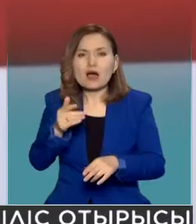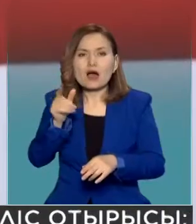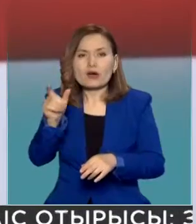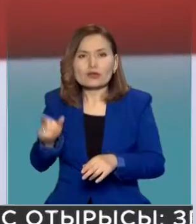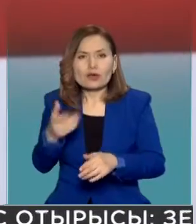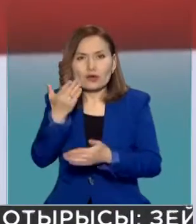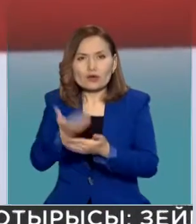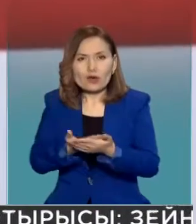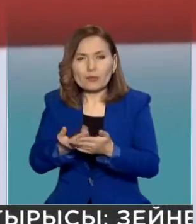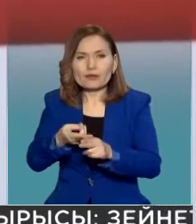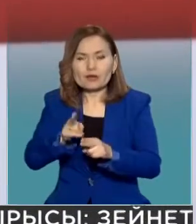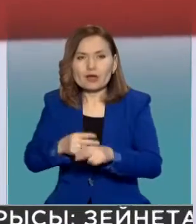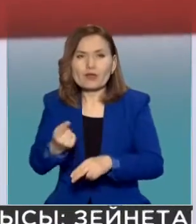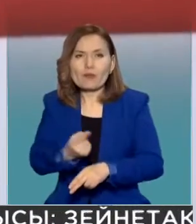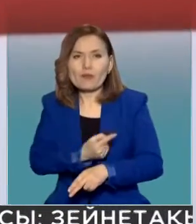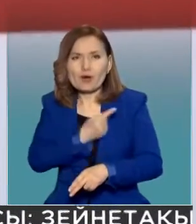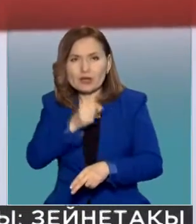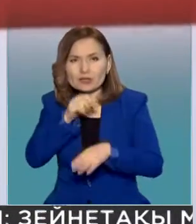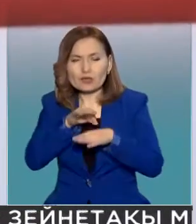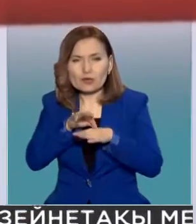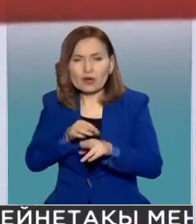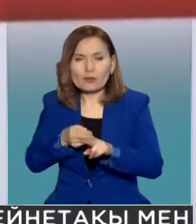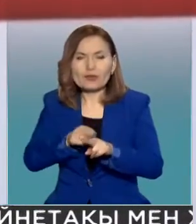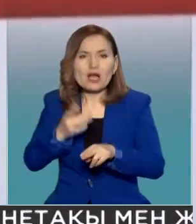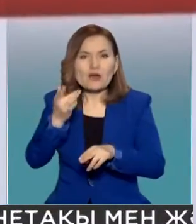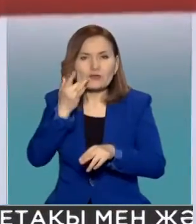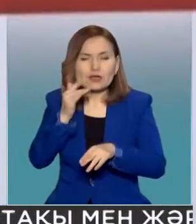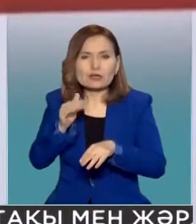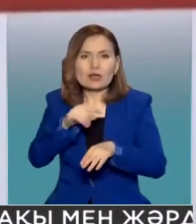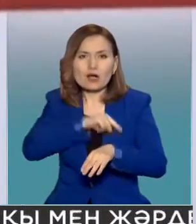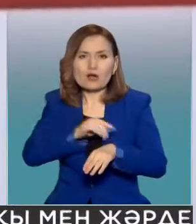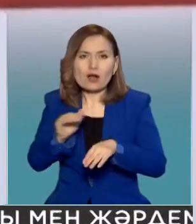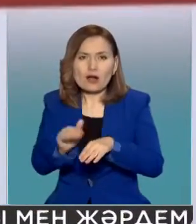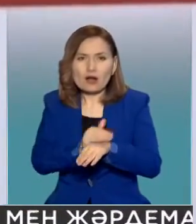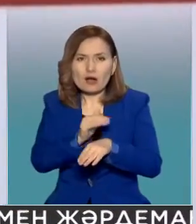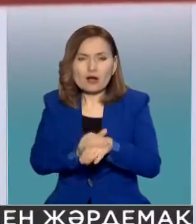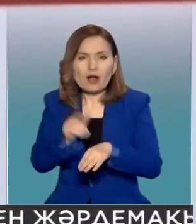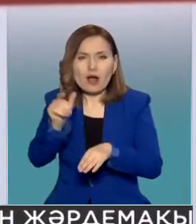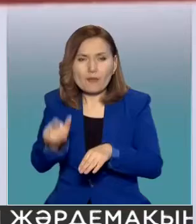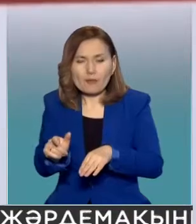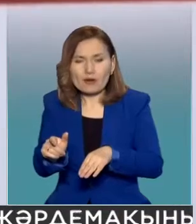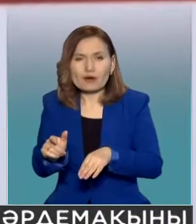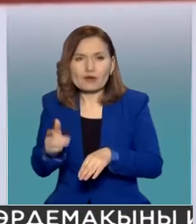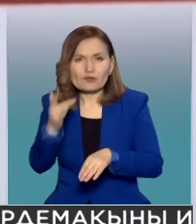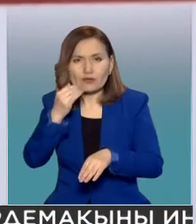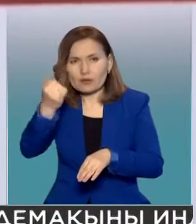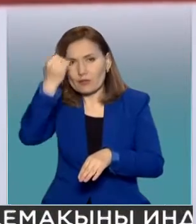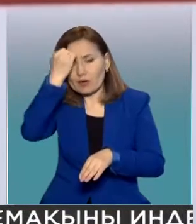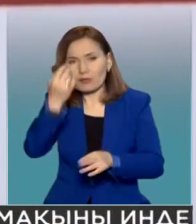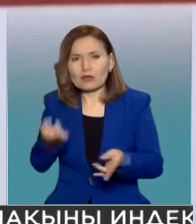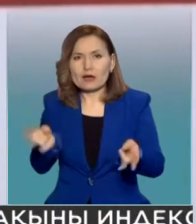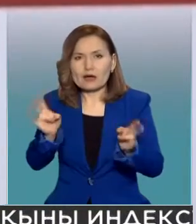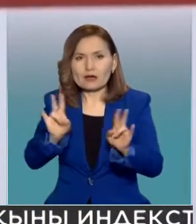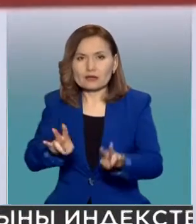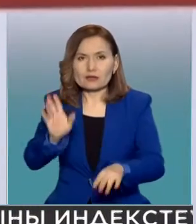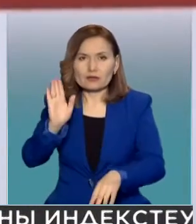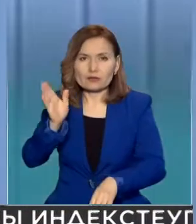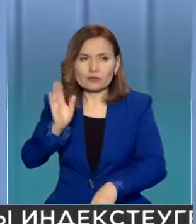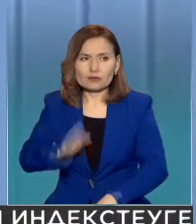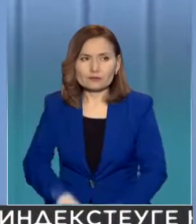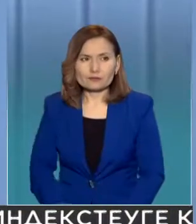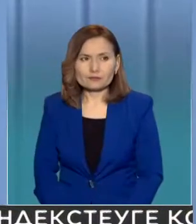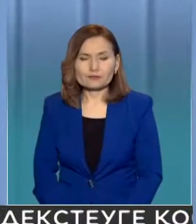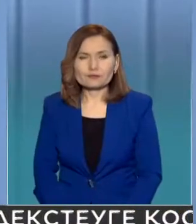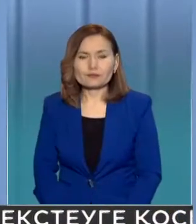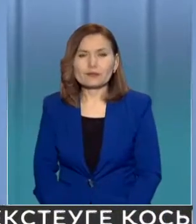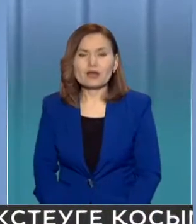өз ісінің шебері ретінде ғана емес, жылы жүзді жайдарлы қарапайым адам ретінде есте сақтап қалары сөзсіз.